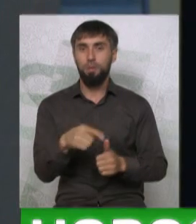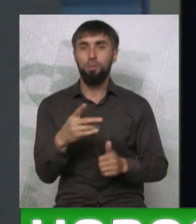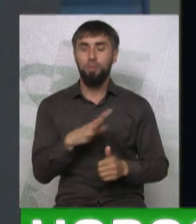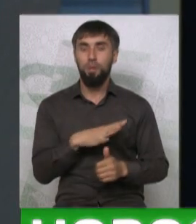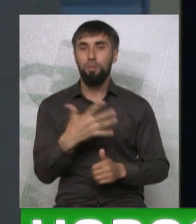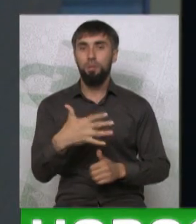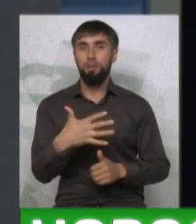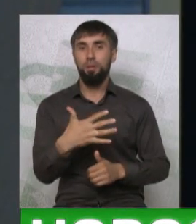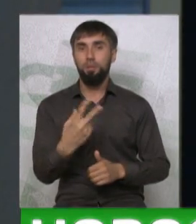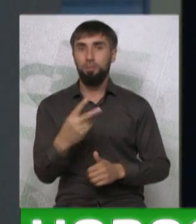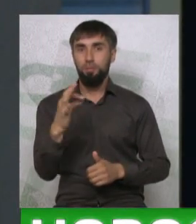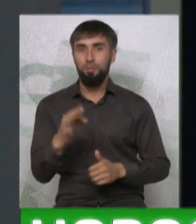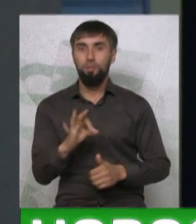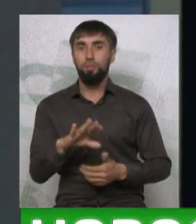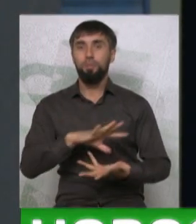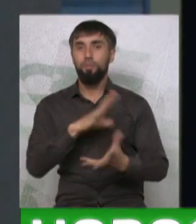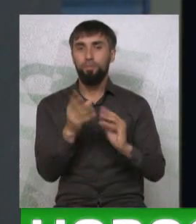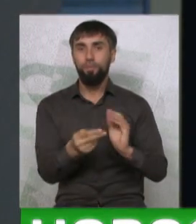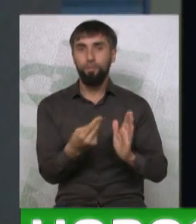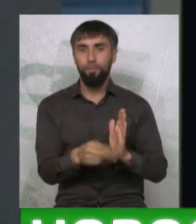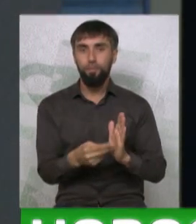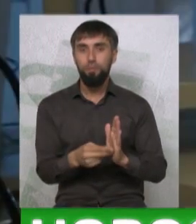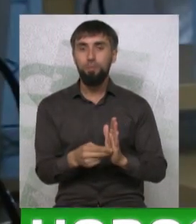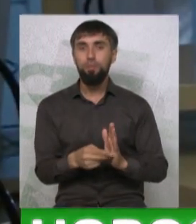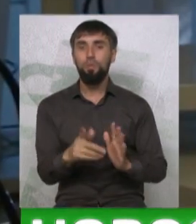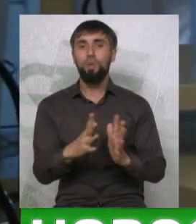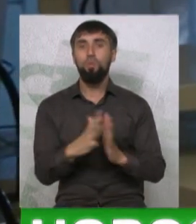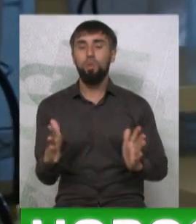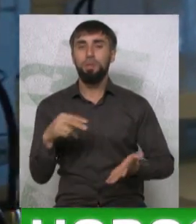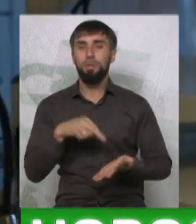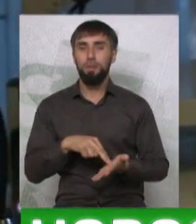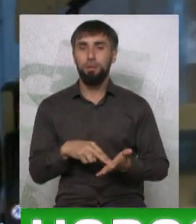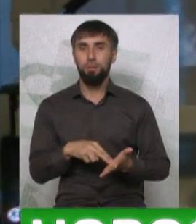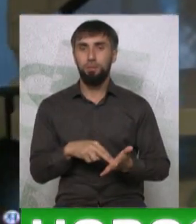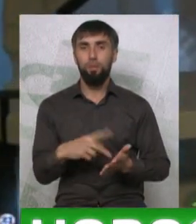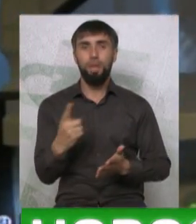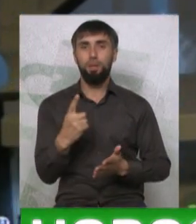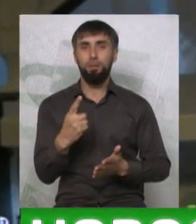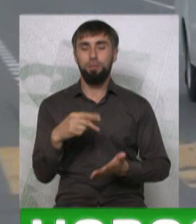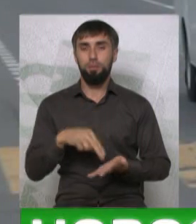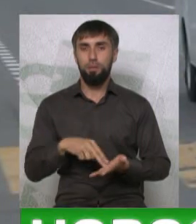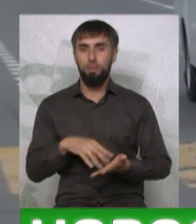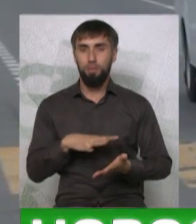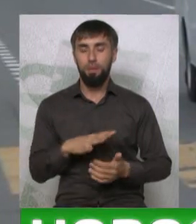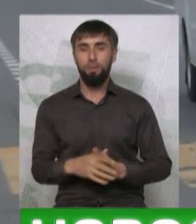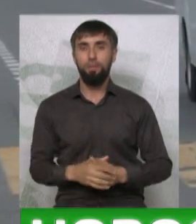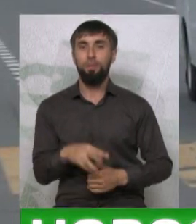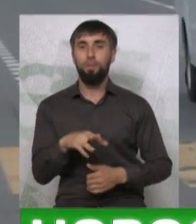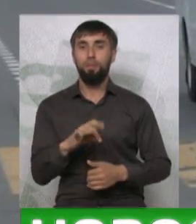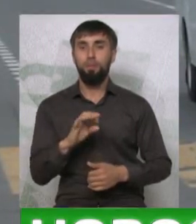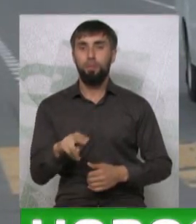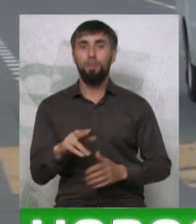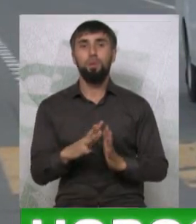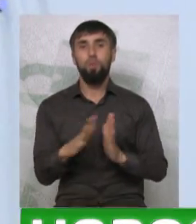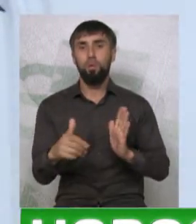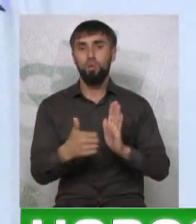более 52% от всех закупок. Суммарная начальная цена контрактов по процедурам для МСП составила